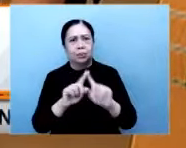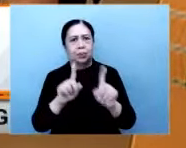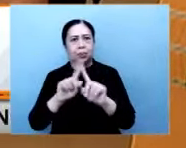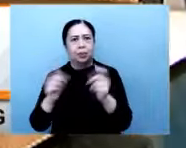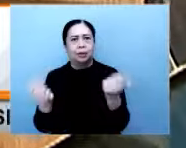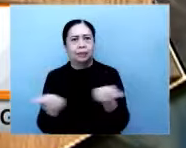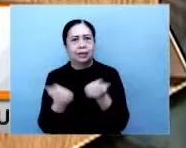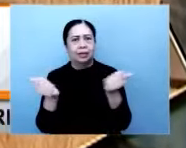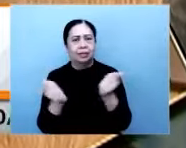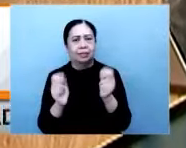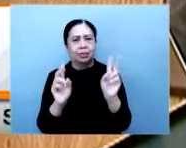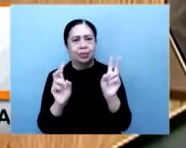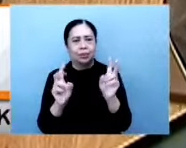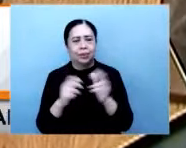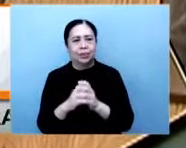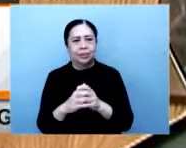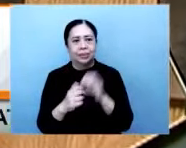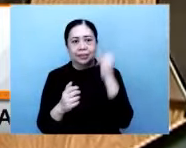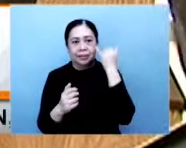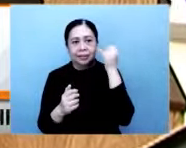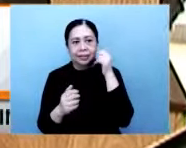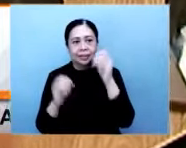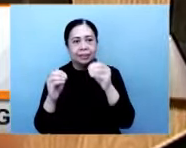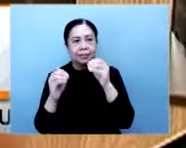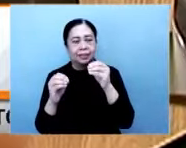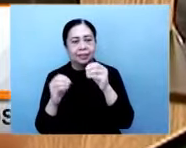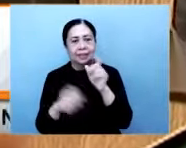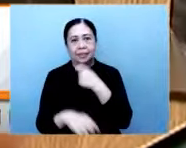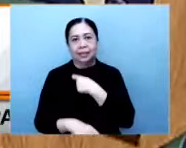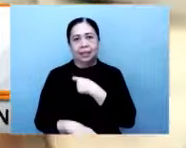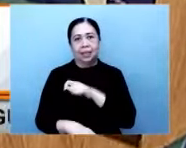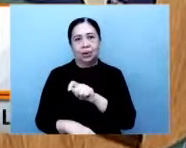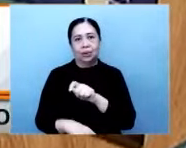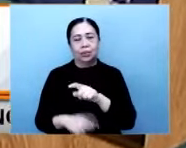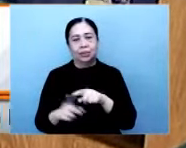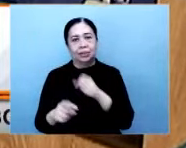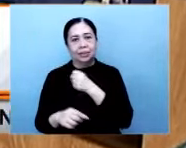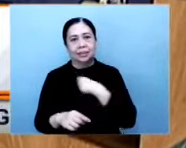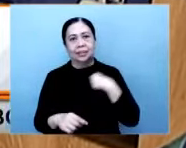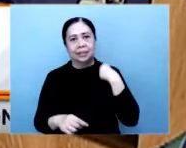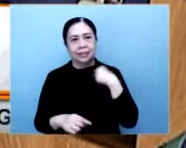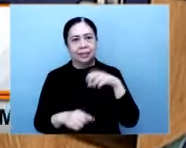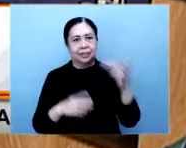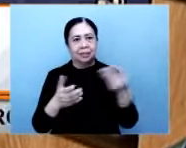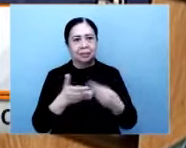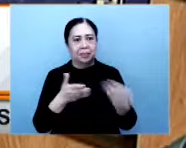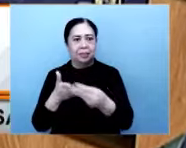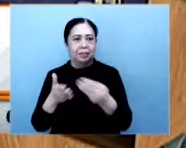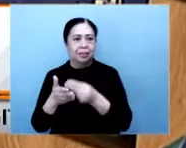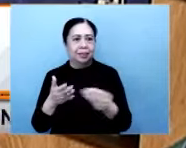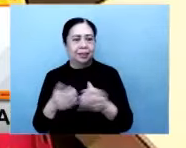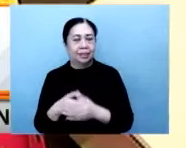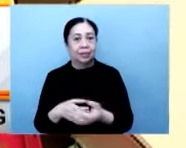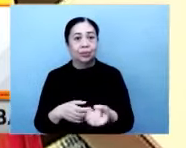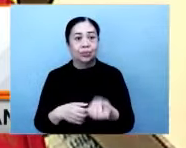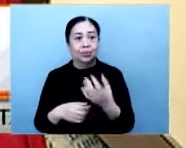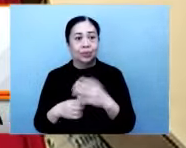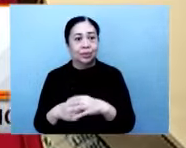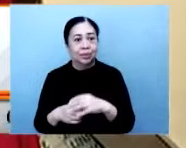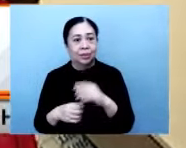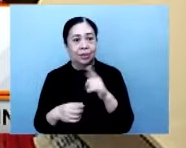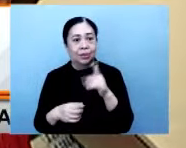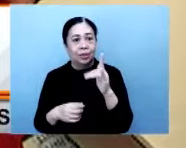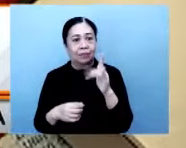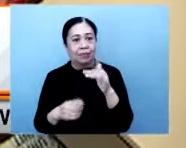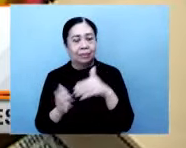rito. Si John na nagtuturo ng theology sa seminaryo, namakyaw ng libro. Umabot lang naman sa